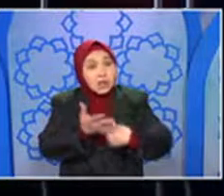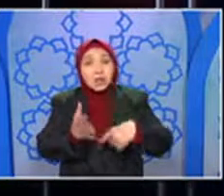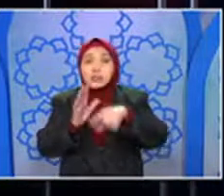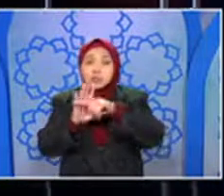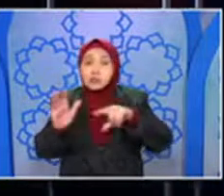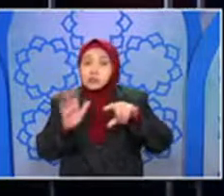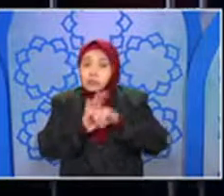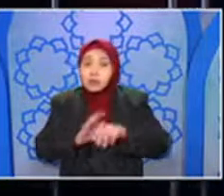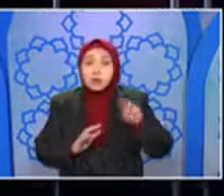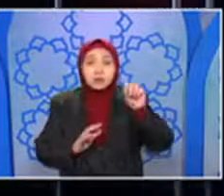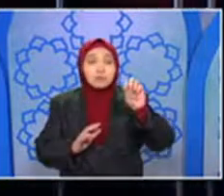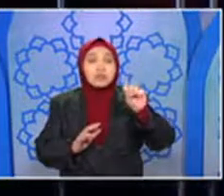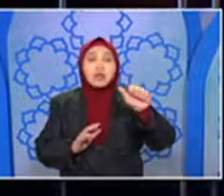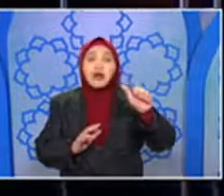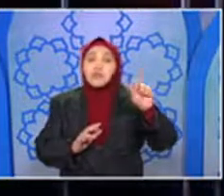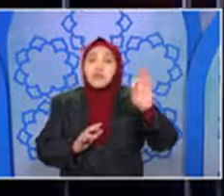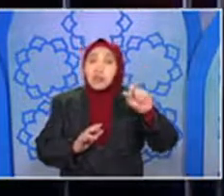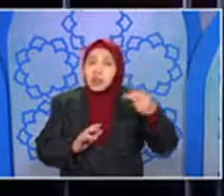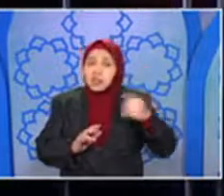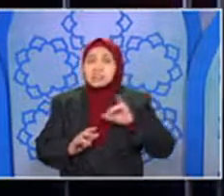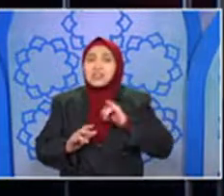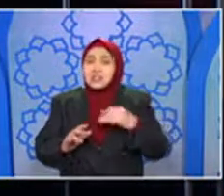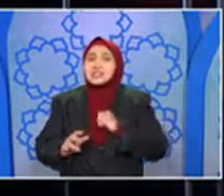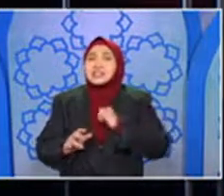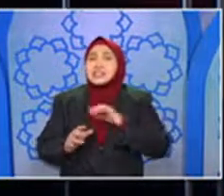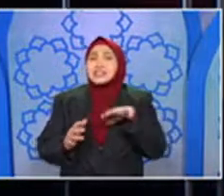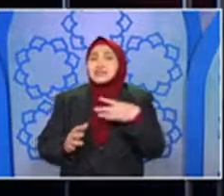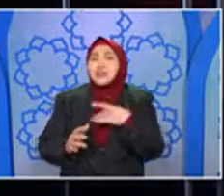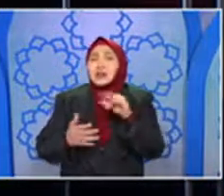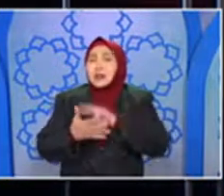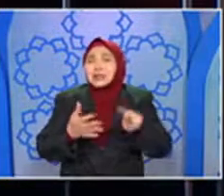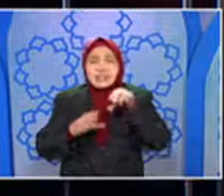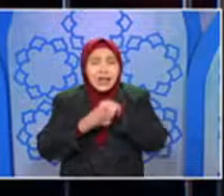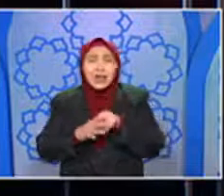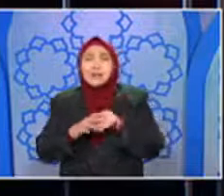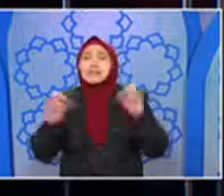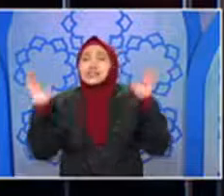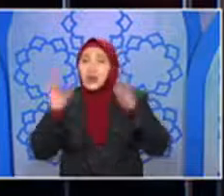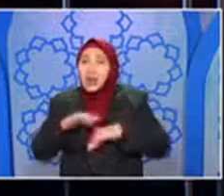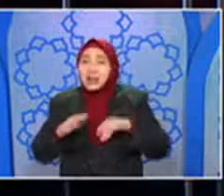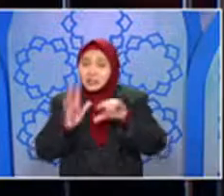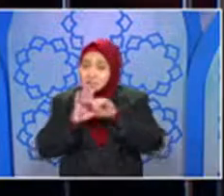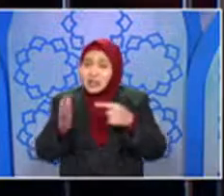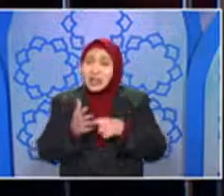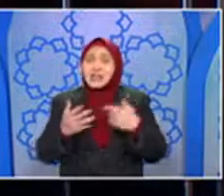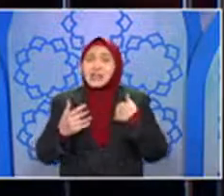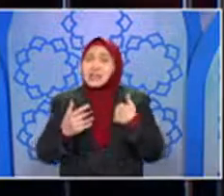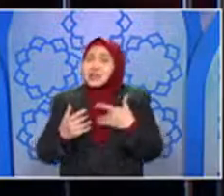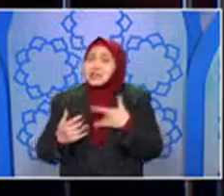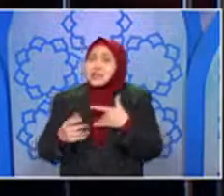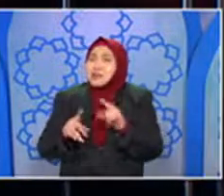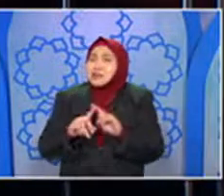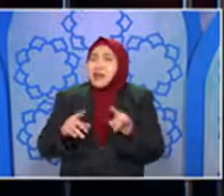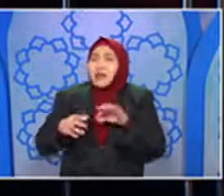musabbihat, di antara surah yang saya sendiri suka baca dalam solat. Surah ni dia ada macam kelainan dia punya ruh,